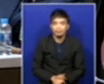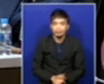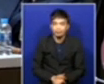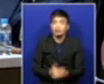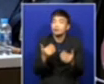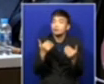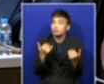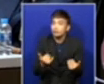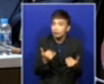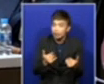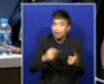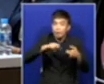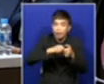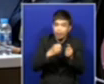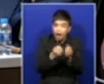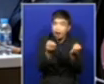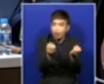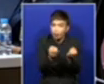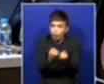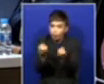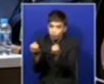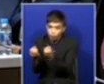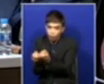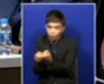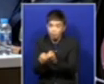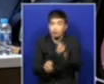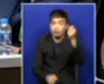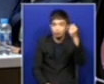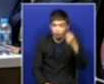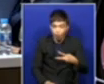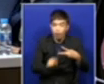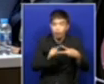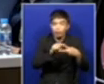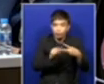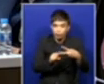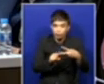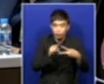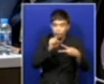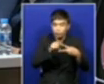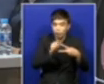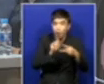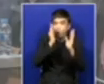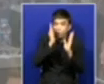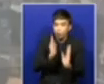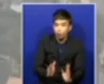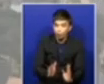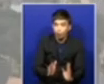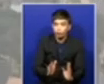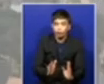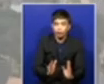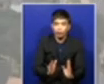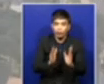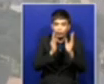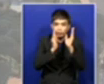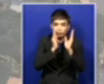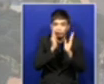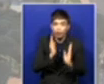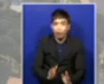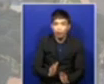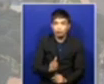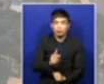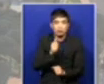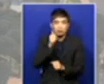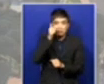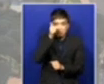ช่วงที่มีวิกฤตเนี่ยมันจะมีอยู่2ประเภทครับ1ก็คือฮีโร่เนี่ยฮะกับ2